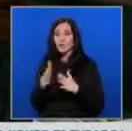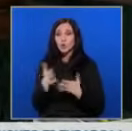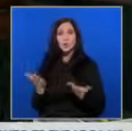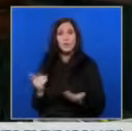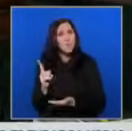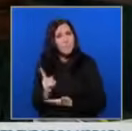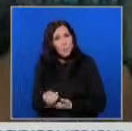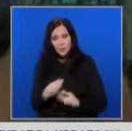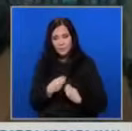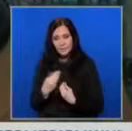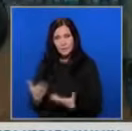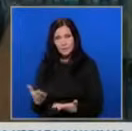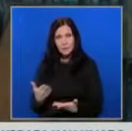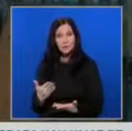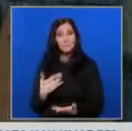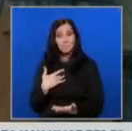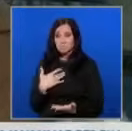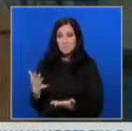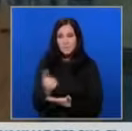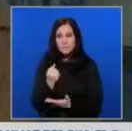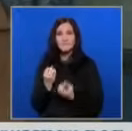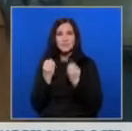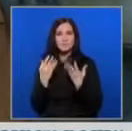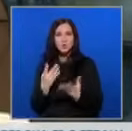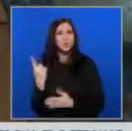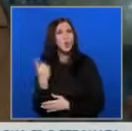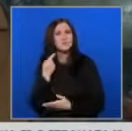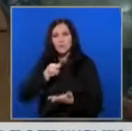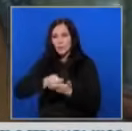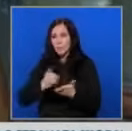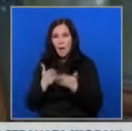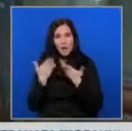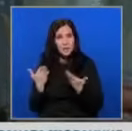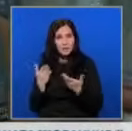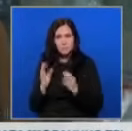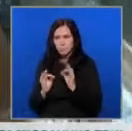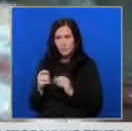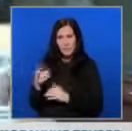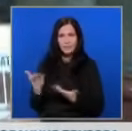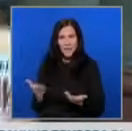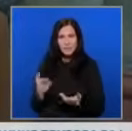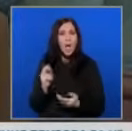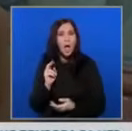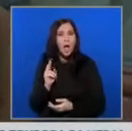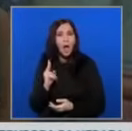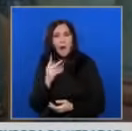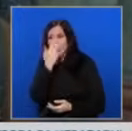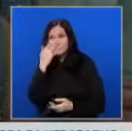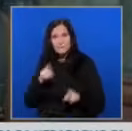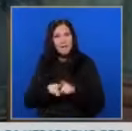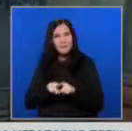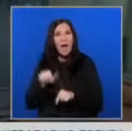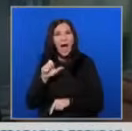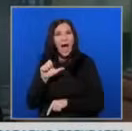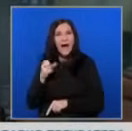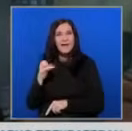когато могат да дарят. Намирам възможност, освен да си купа книга като тази, как да мислим като Айнщайн,